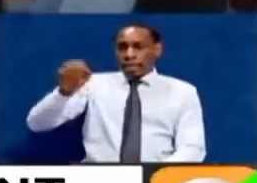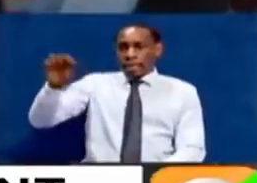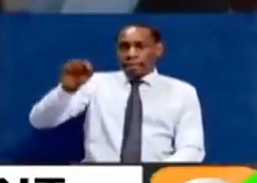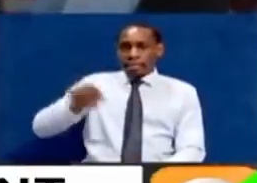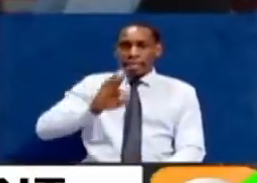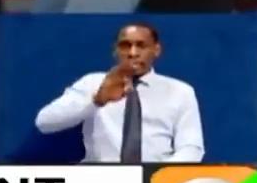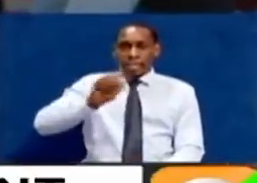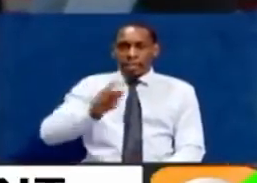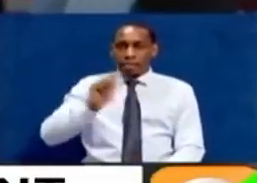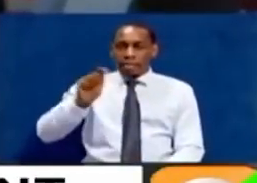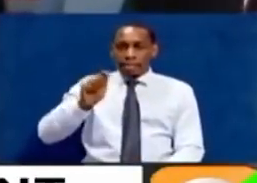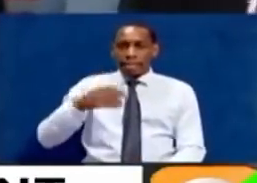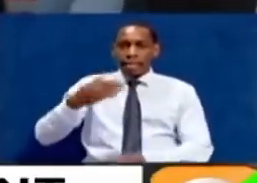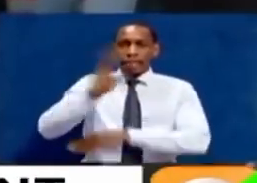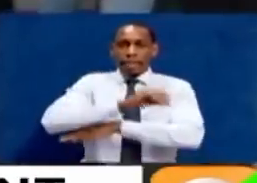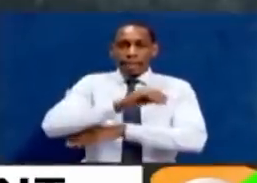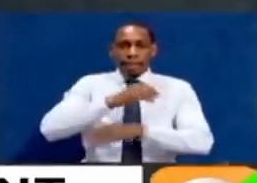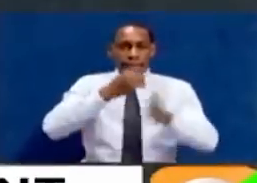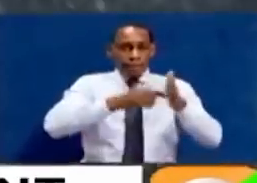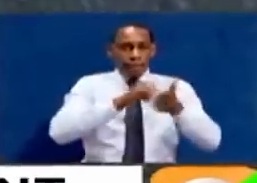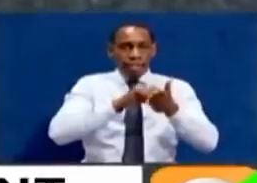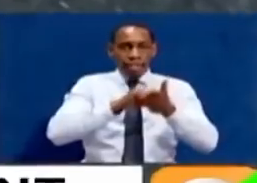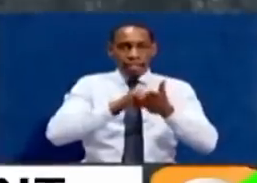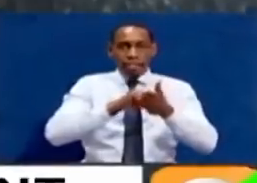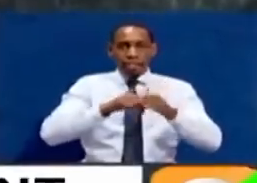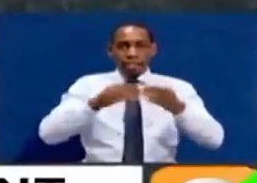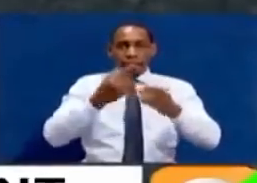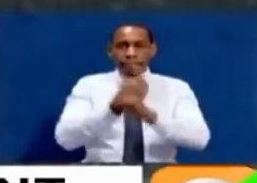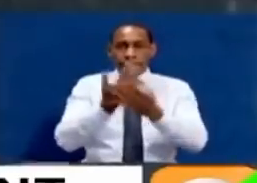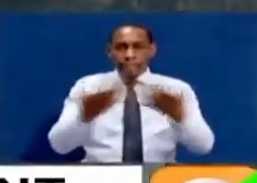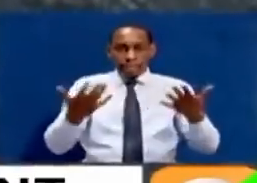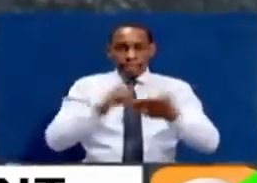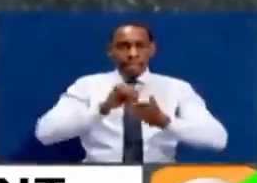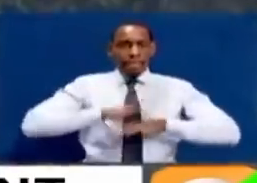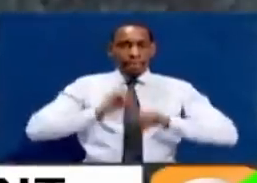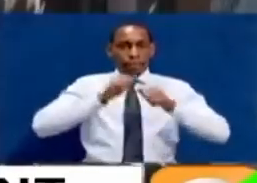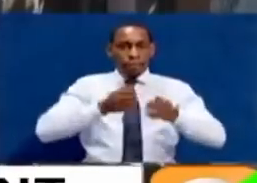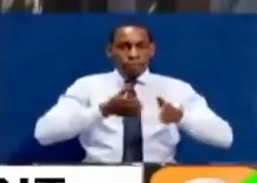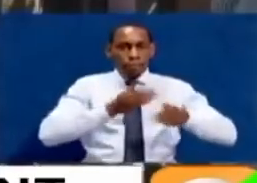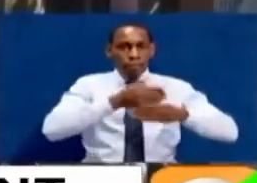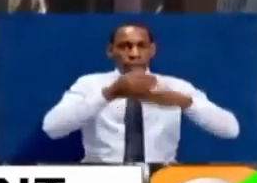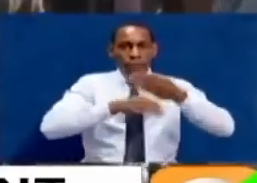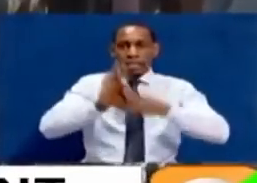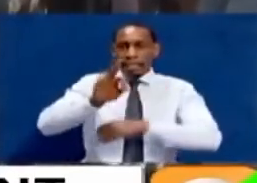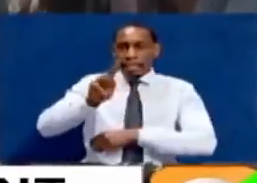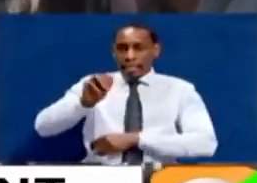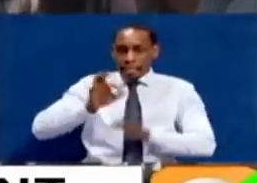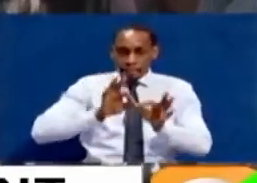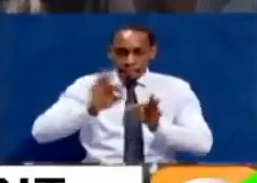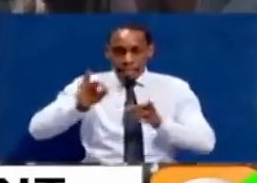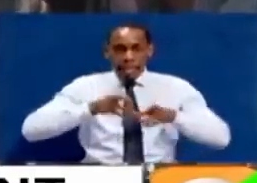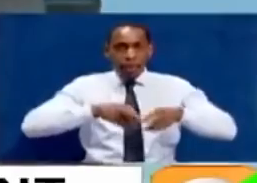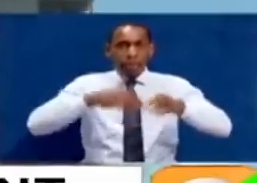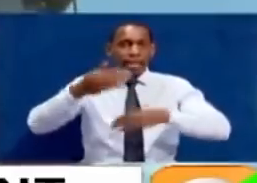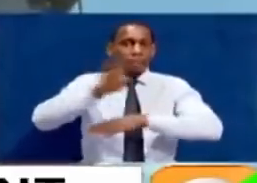a 3,000 ton per day facility, an amount of asphalt adequate for paving 3 kilometers of